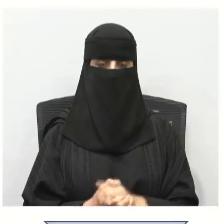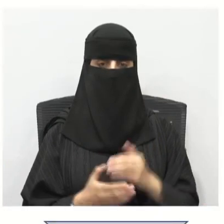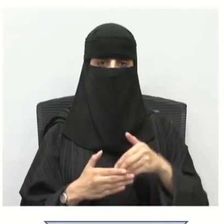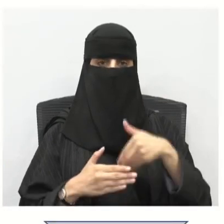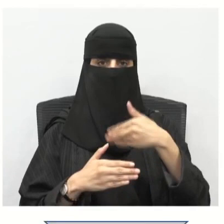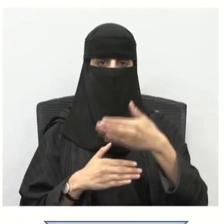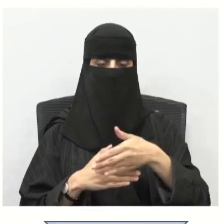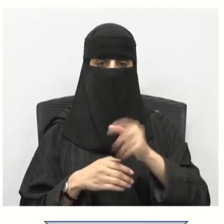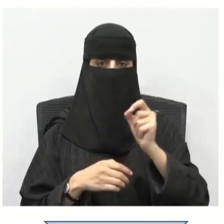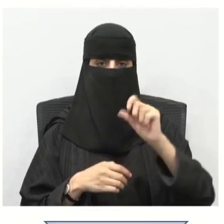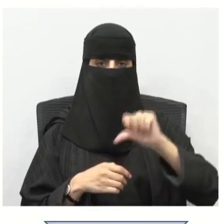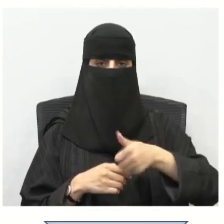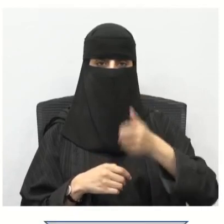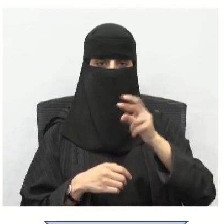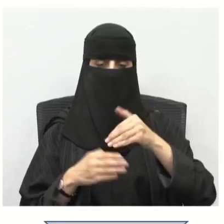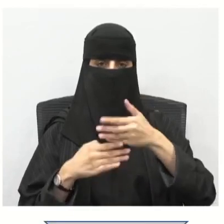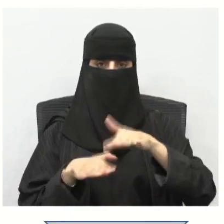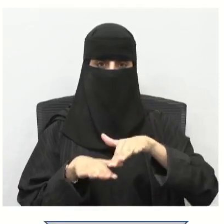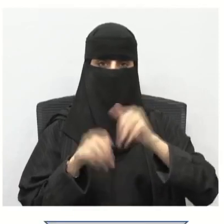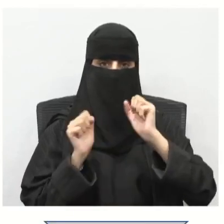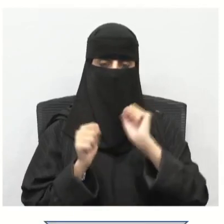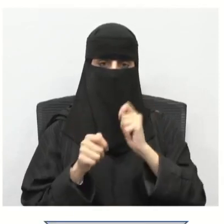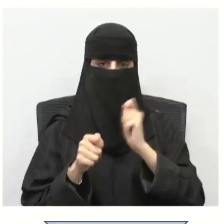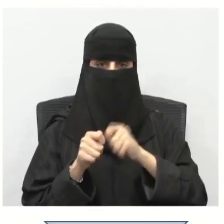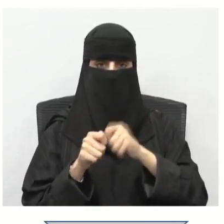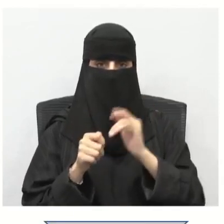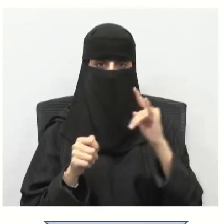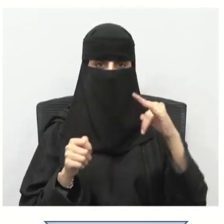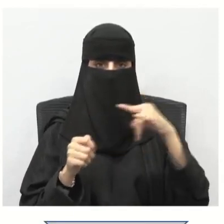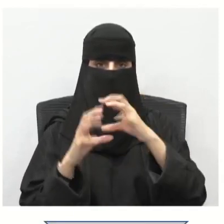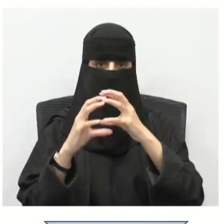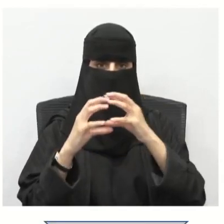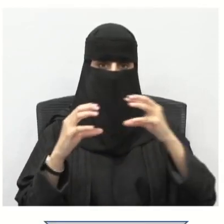بعد ان انتهى فواز من صناعه جسم